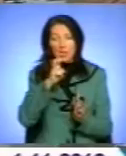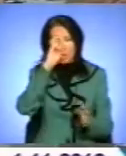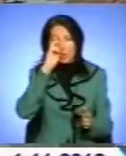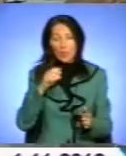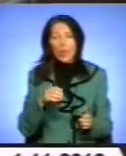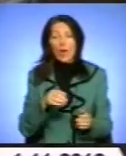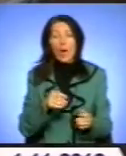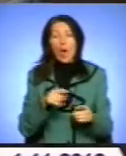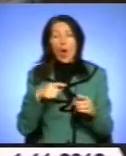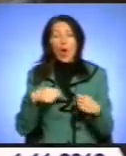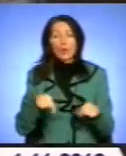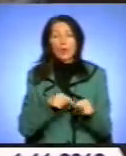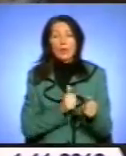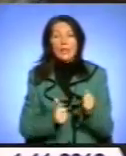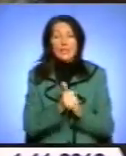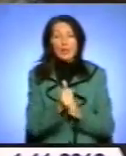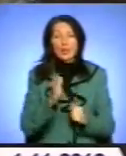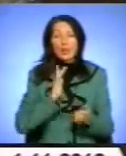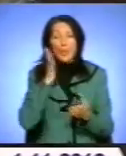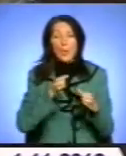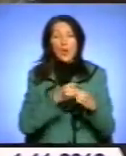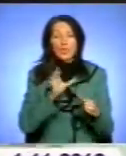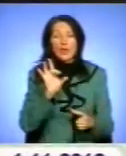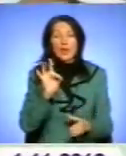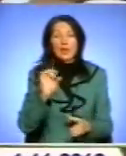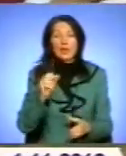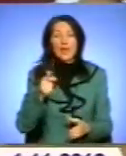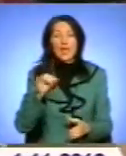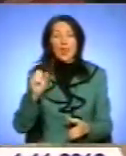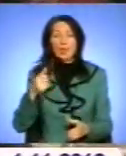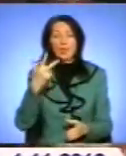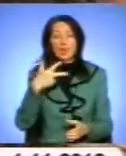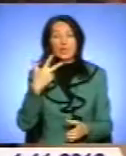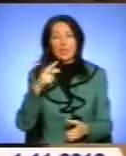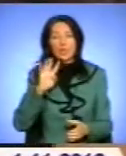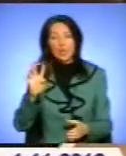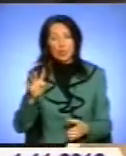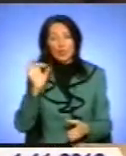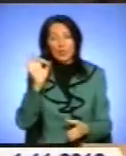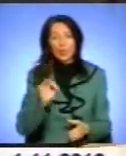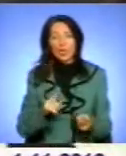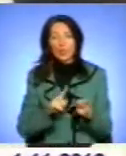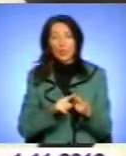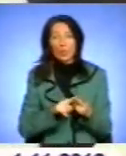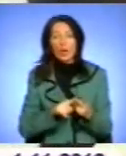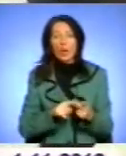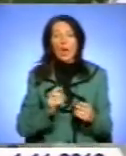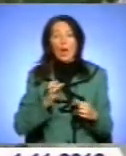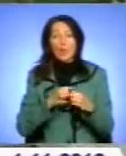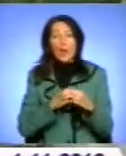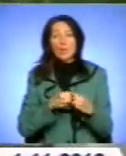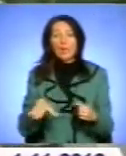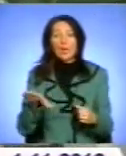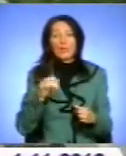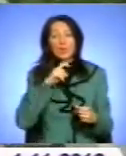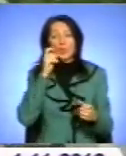лідирує партія регіонів, яка поки що набрала 30,4%. Другою стала політична партія Всеукраїнське об'єднання